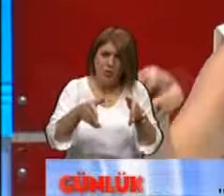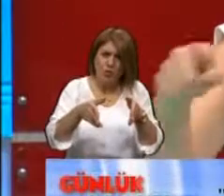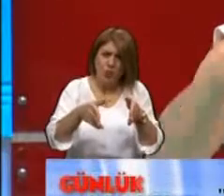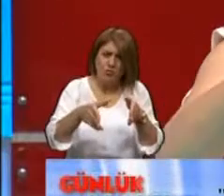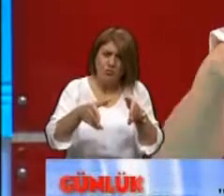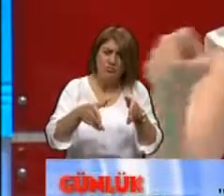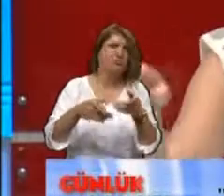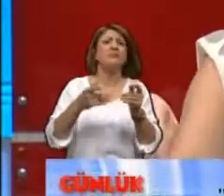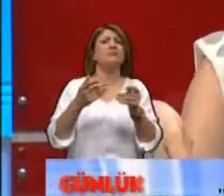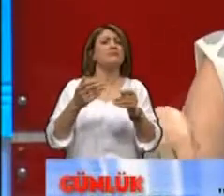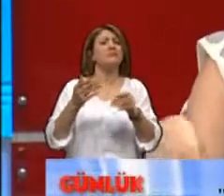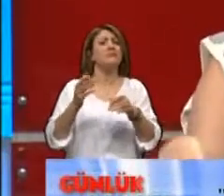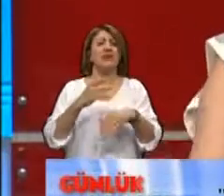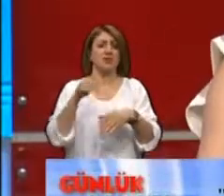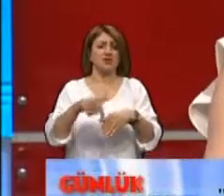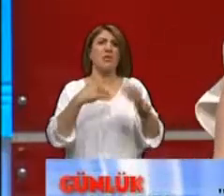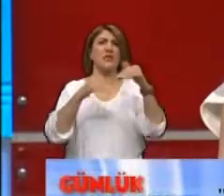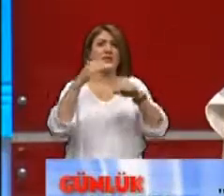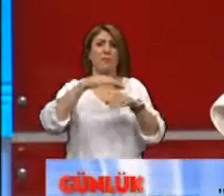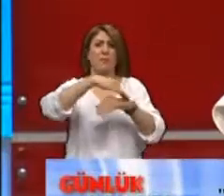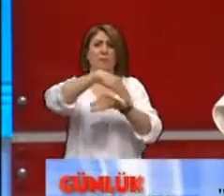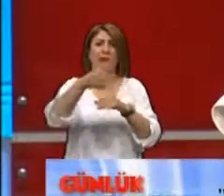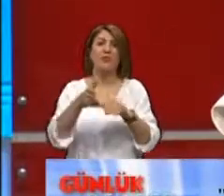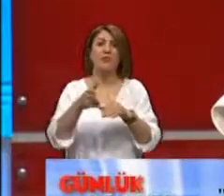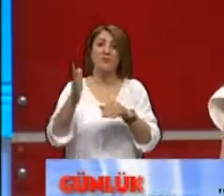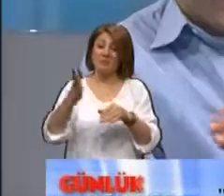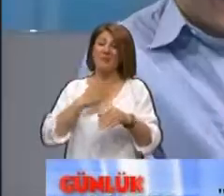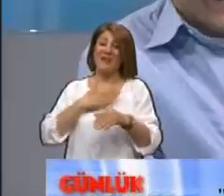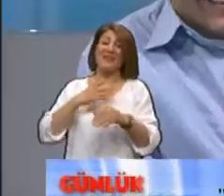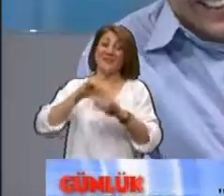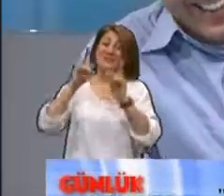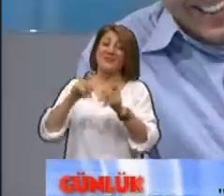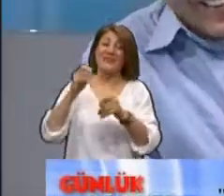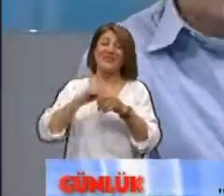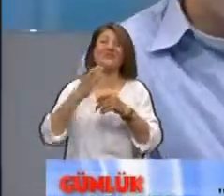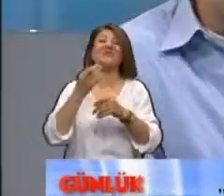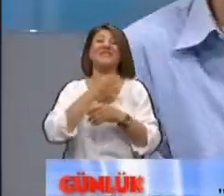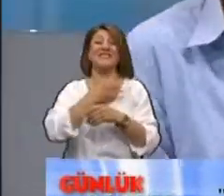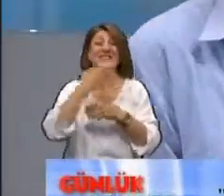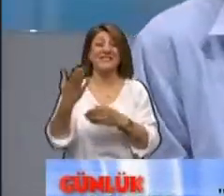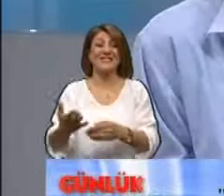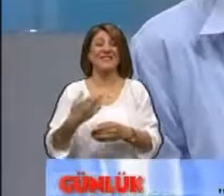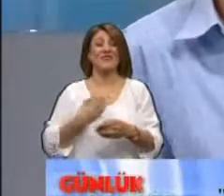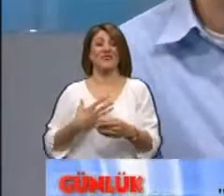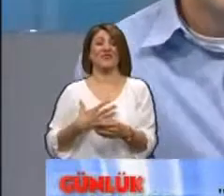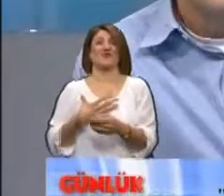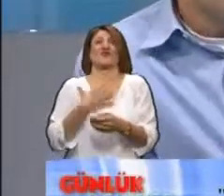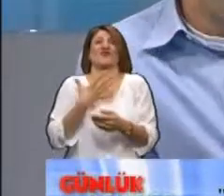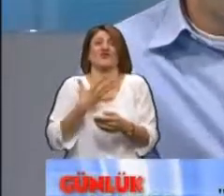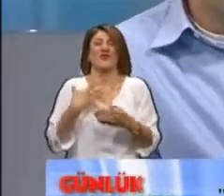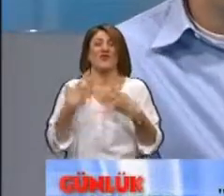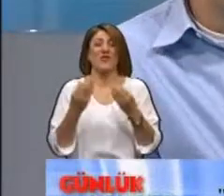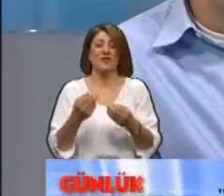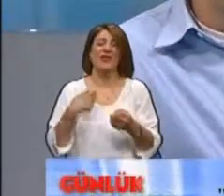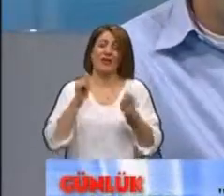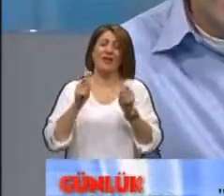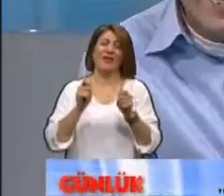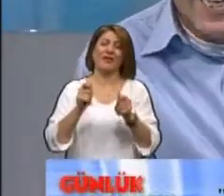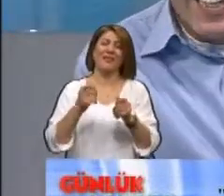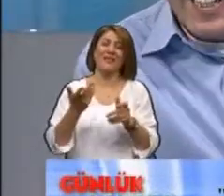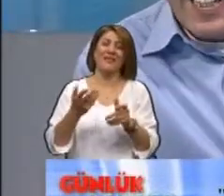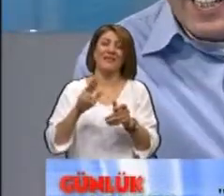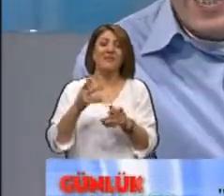haldeyken sonradan balkon yapılabiliyor mu? Önce bana sorduğun için teşekkür ederim. Bir ya, avukat, gurur duydum kendimi. Avukat olarak diyorsun. Yapılır tabii filan